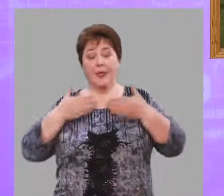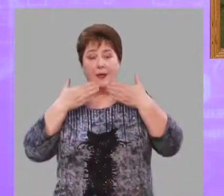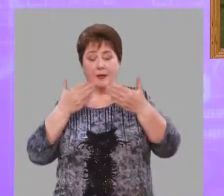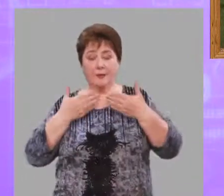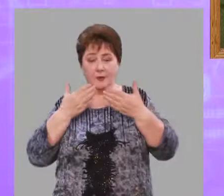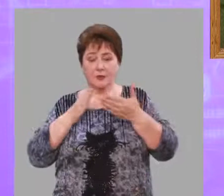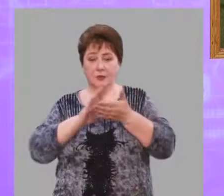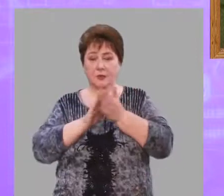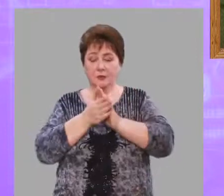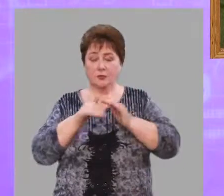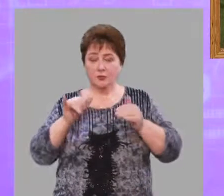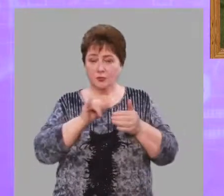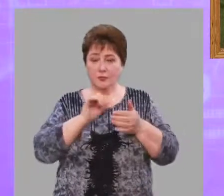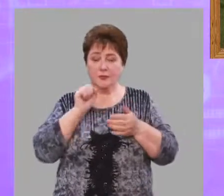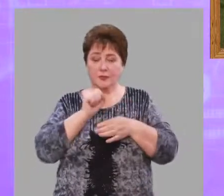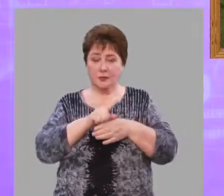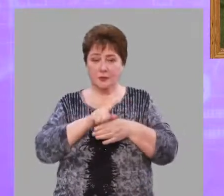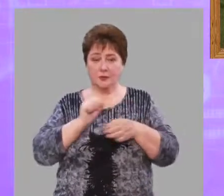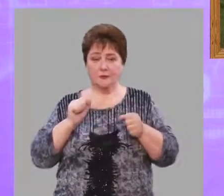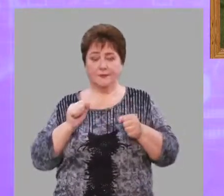Прочитайте условия задачи.